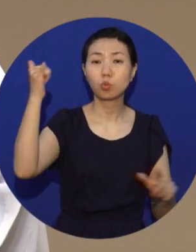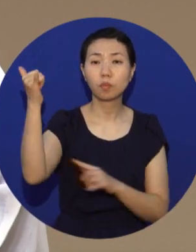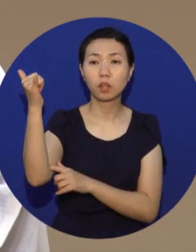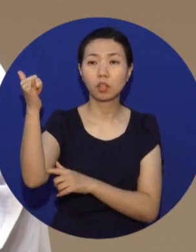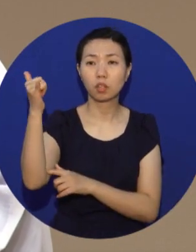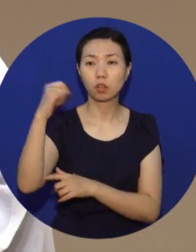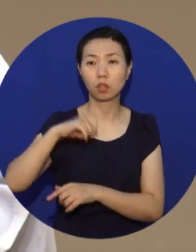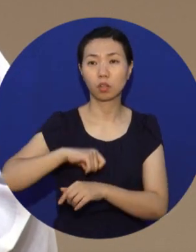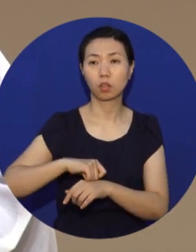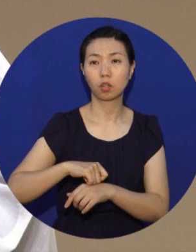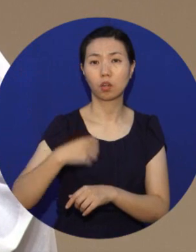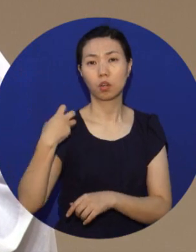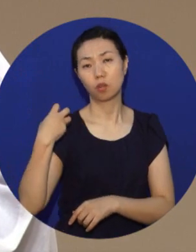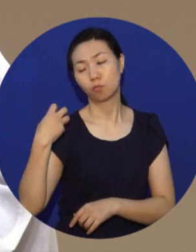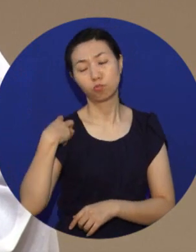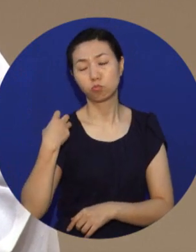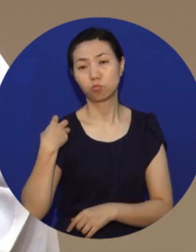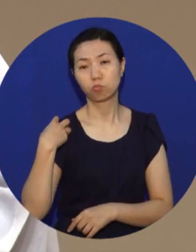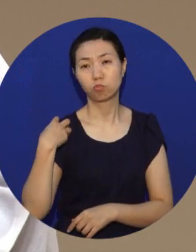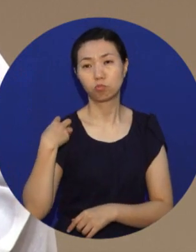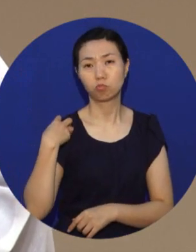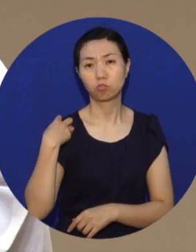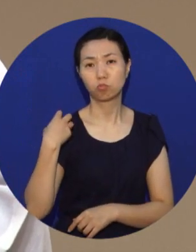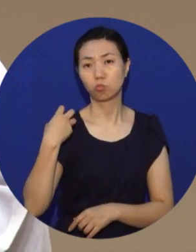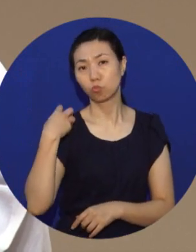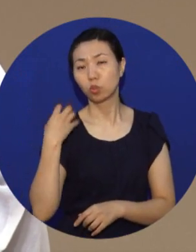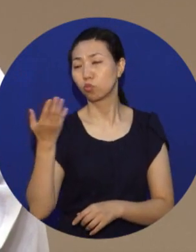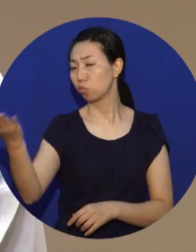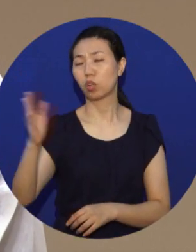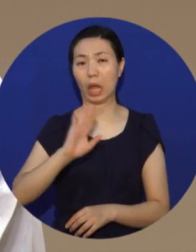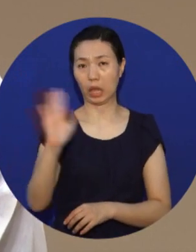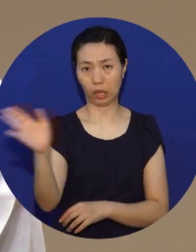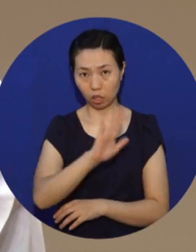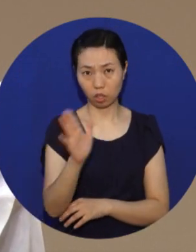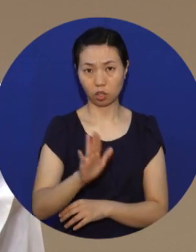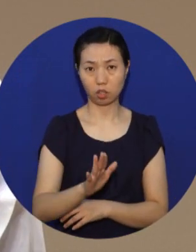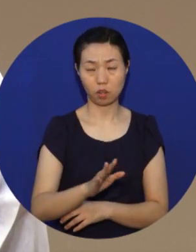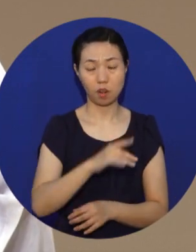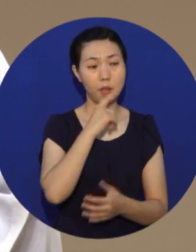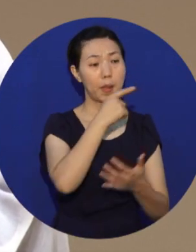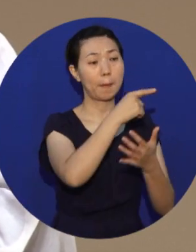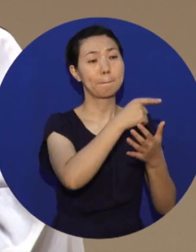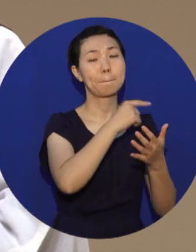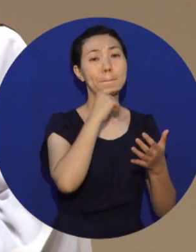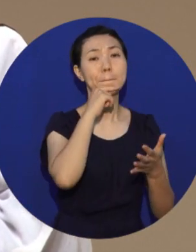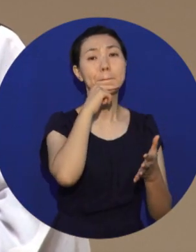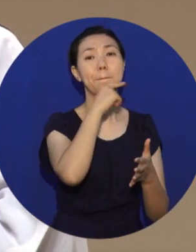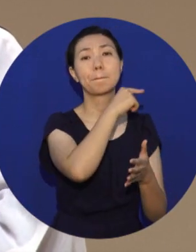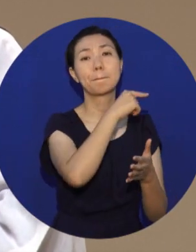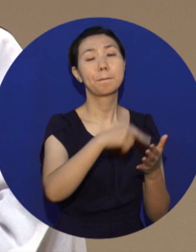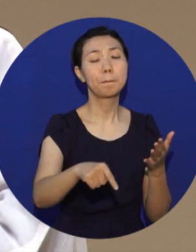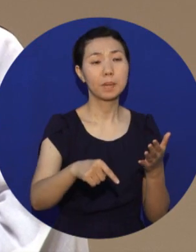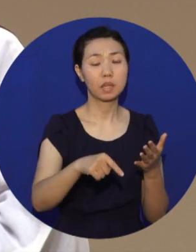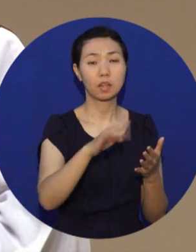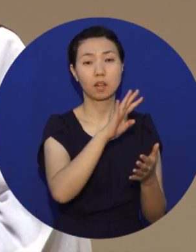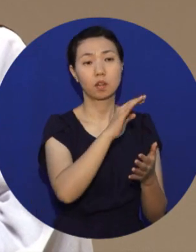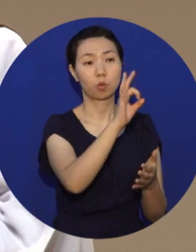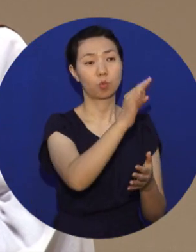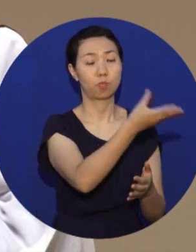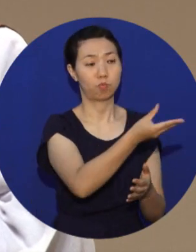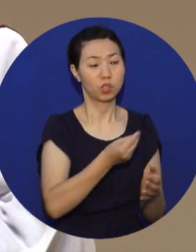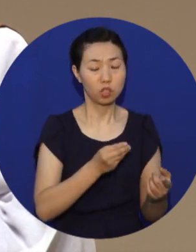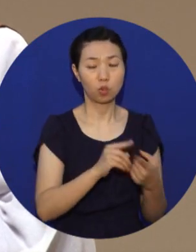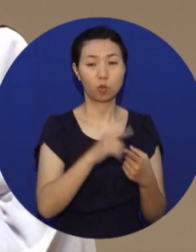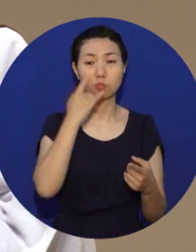엄마 아빠한테 이게 뭐라나 이게 넘어가거나 그런 거 아니라는 거를 분명히 얘기하면 돼.